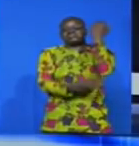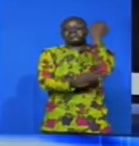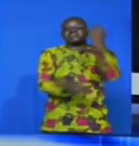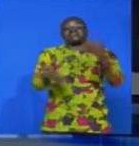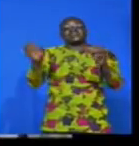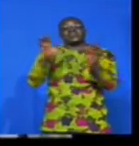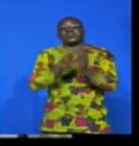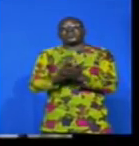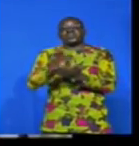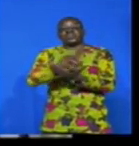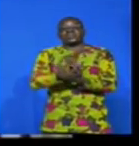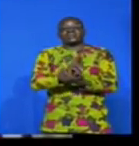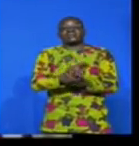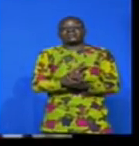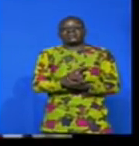Dissandamba.